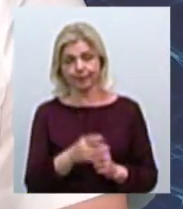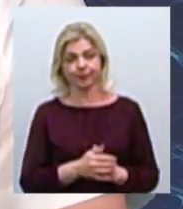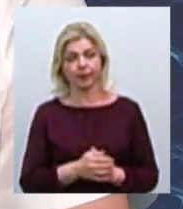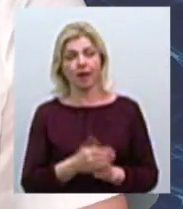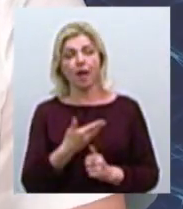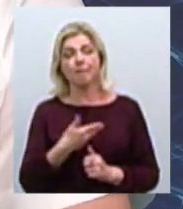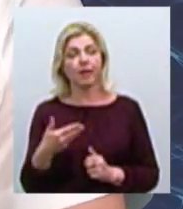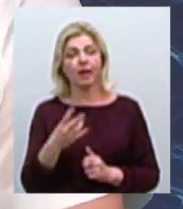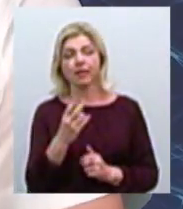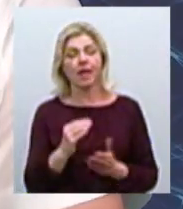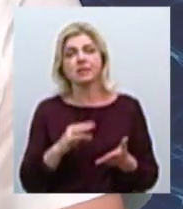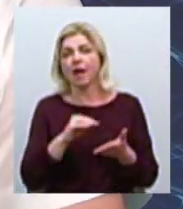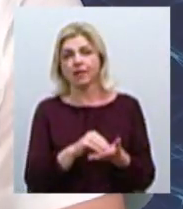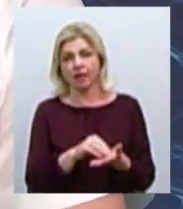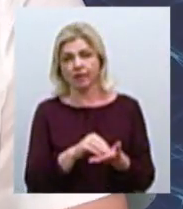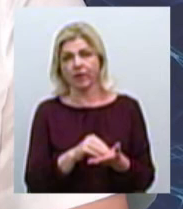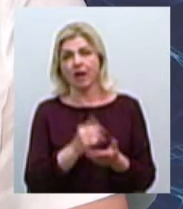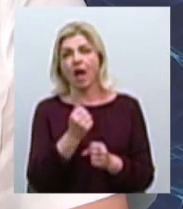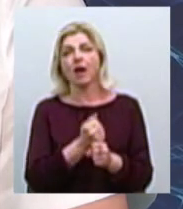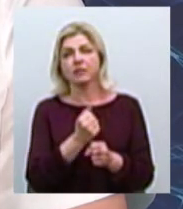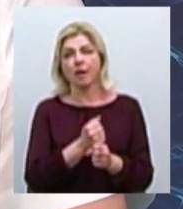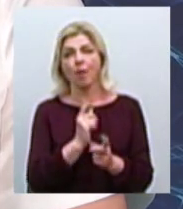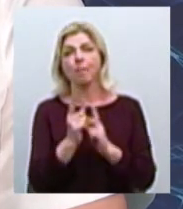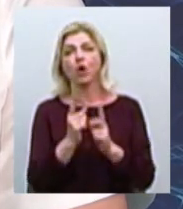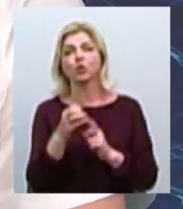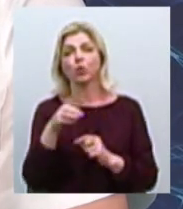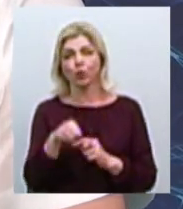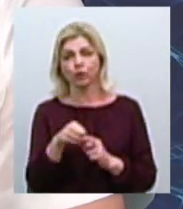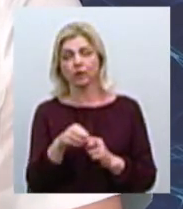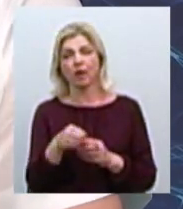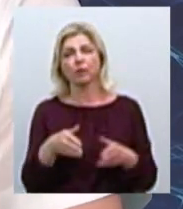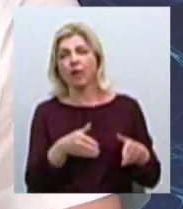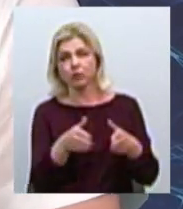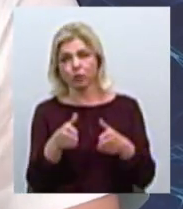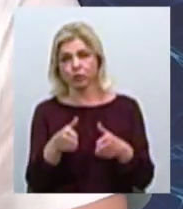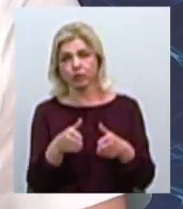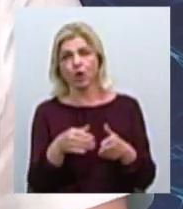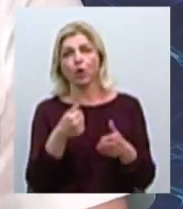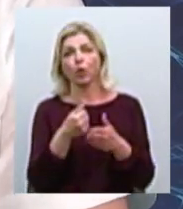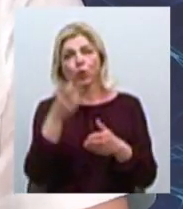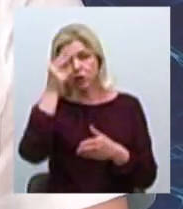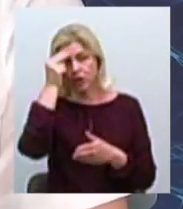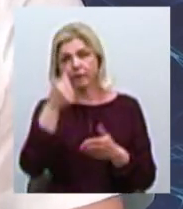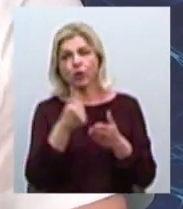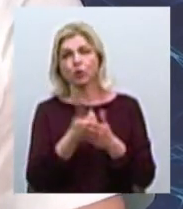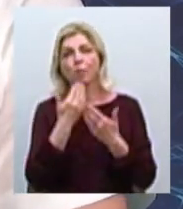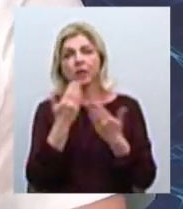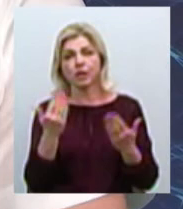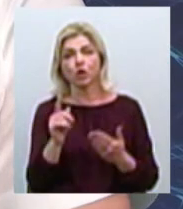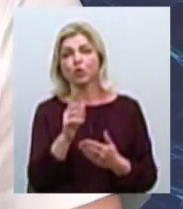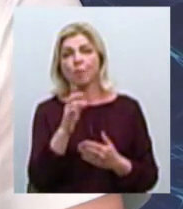мы не закладывали в разработку маршрутов, учитывать там до последнего, чтобы маршрут